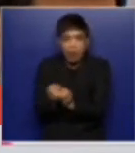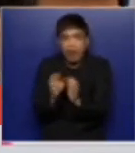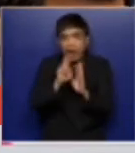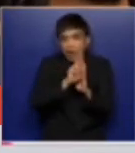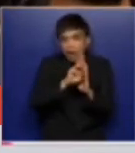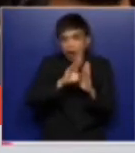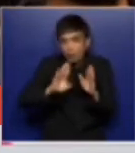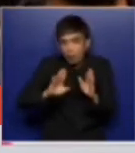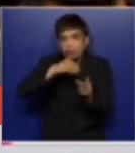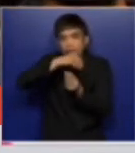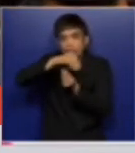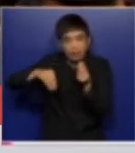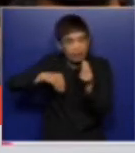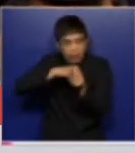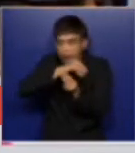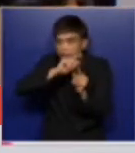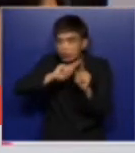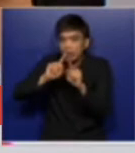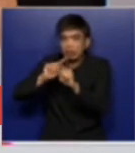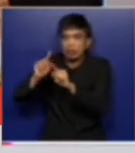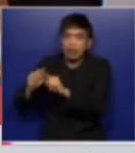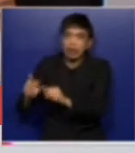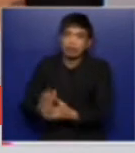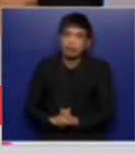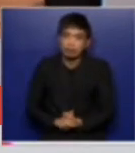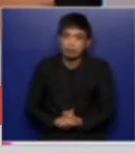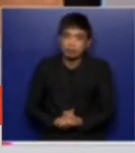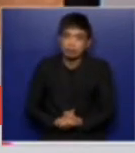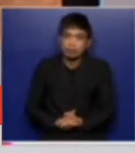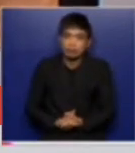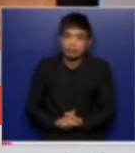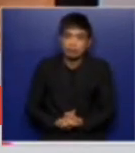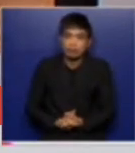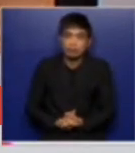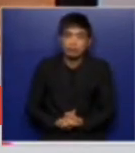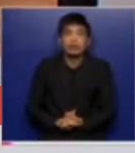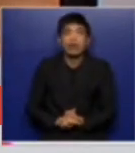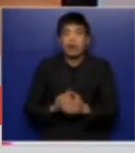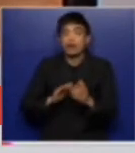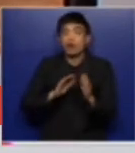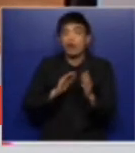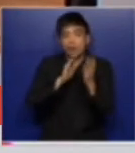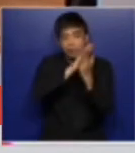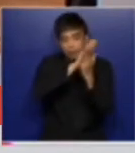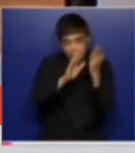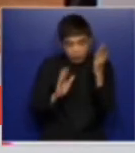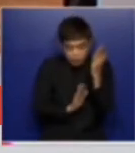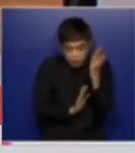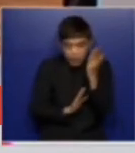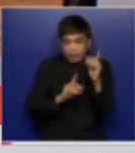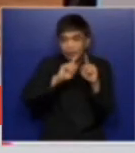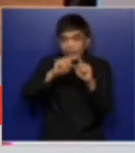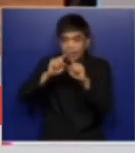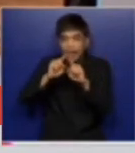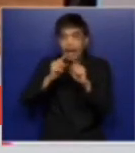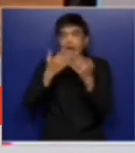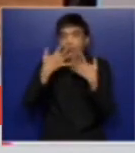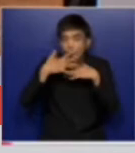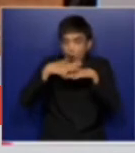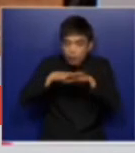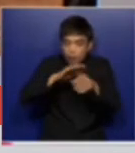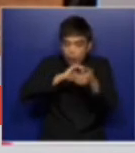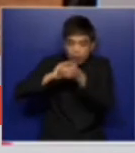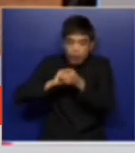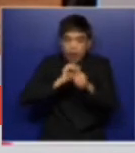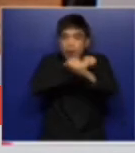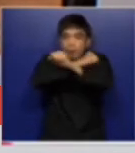ในภาพรวมถึงแม้นว่าเราจะได้รับความร่วมมือจากทุกภาคส่วนสามารถที่จะควบคุมการแพร่ระบาดเป็